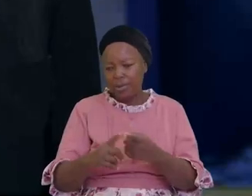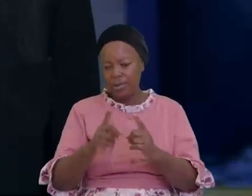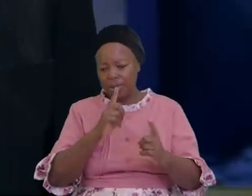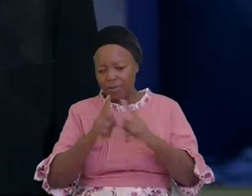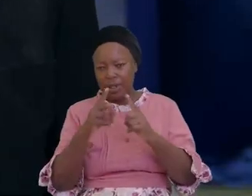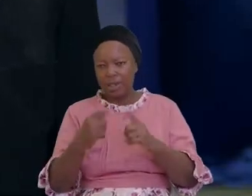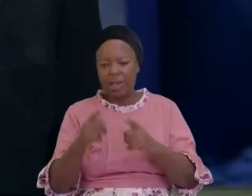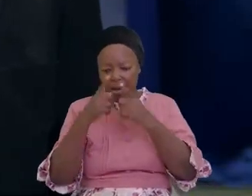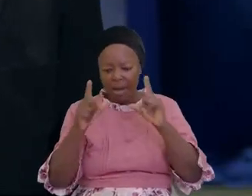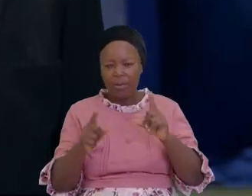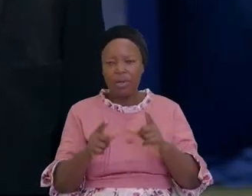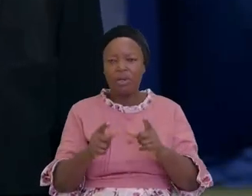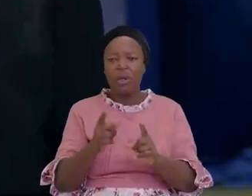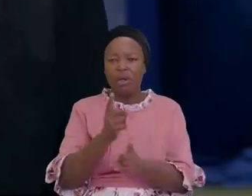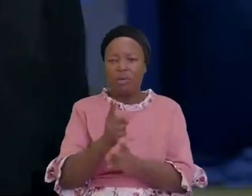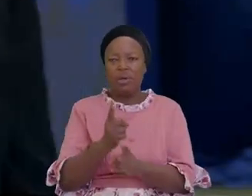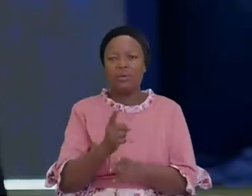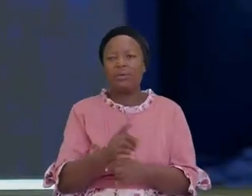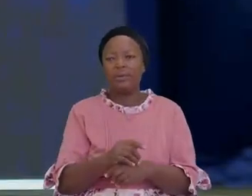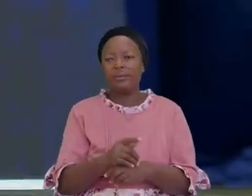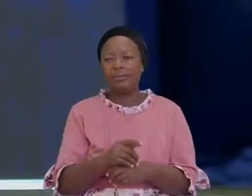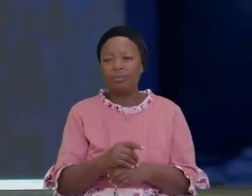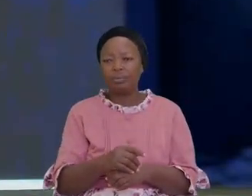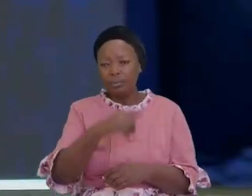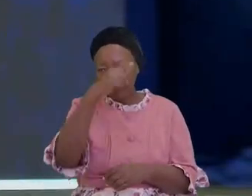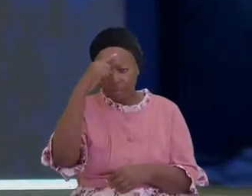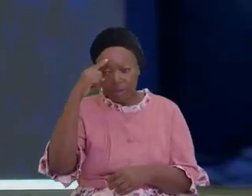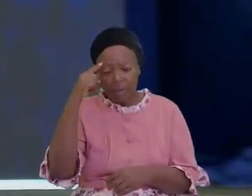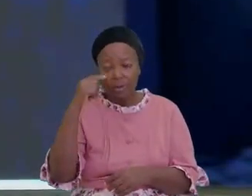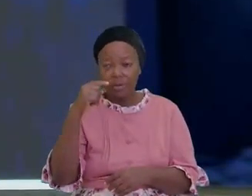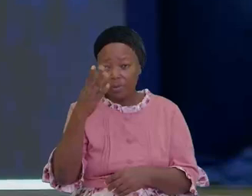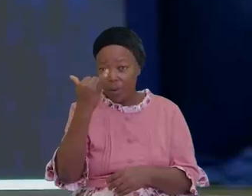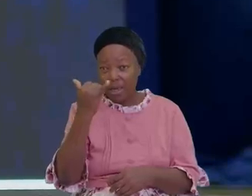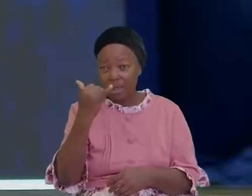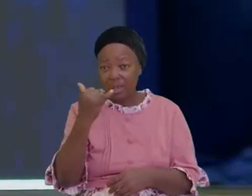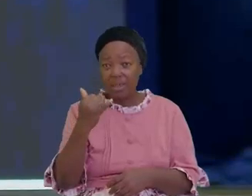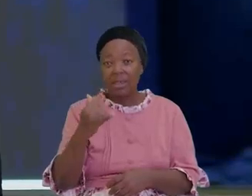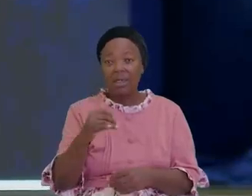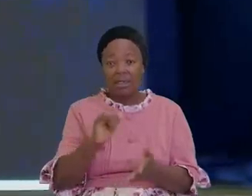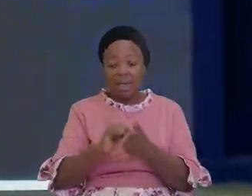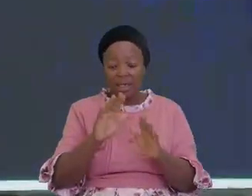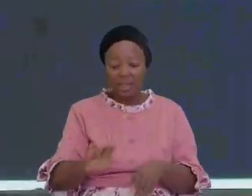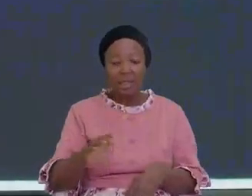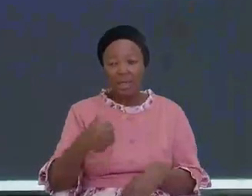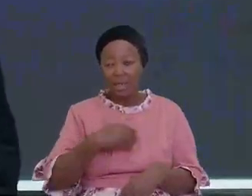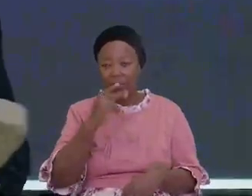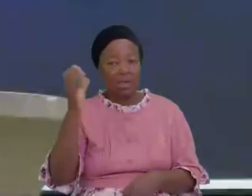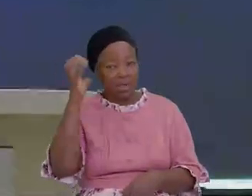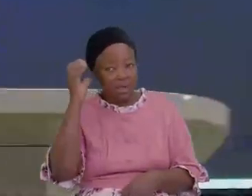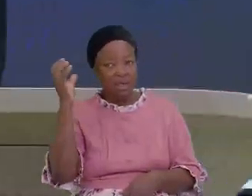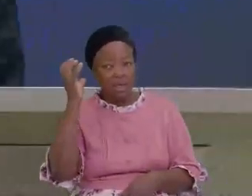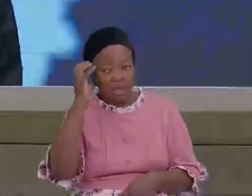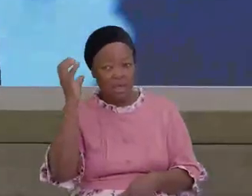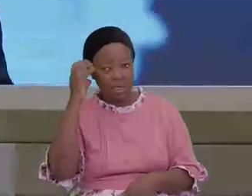il parle couramment la langue de la maison. Parce qu'il écoute, écoute et écoute.